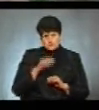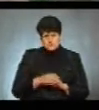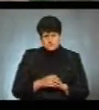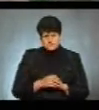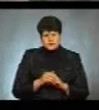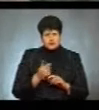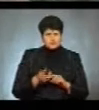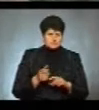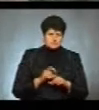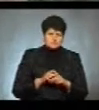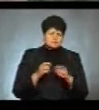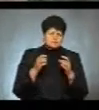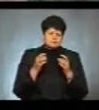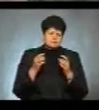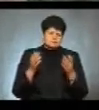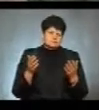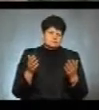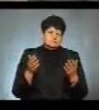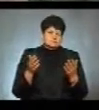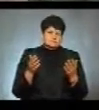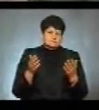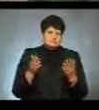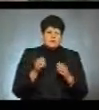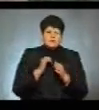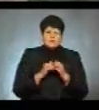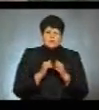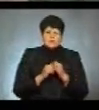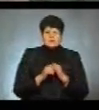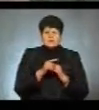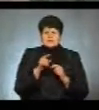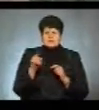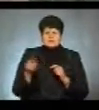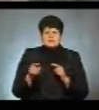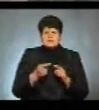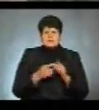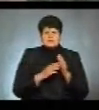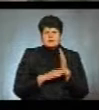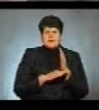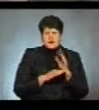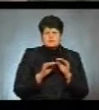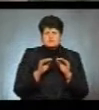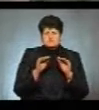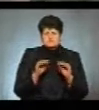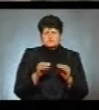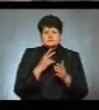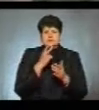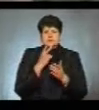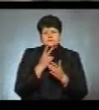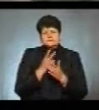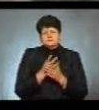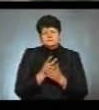Дуже символічно, що кожен із цих висаджених дерев